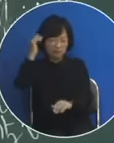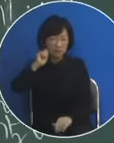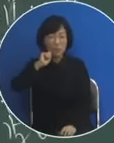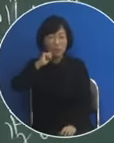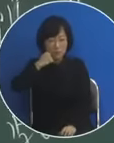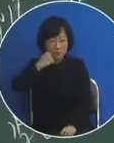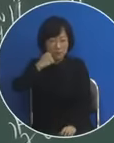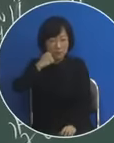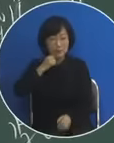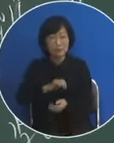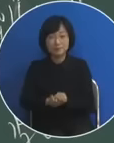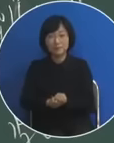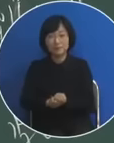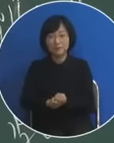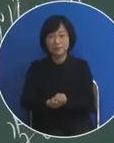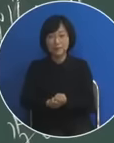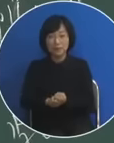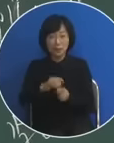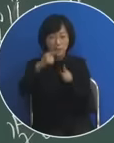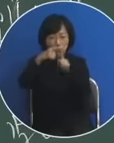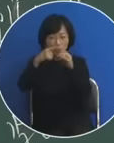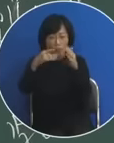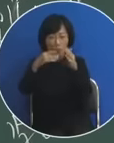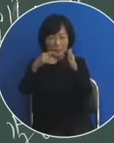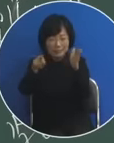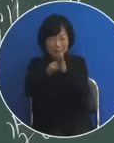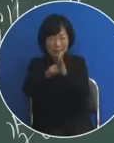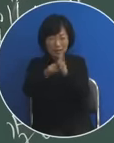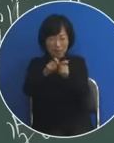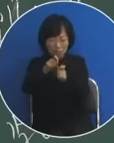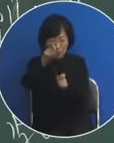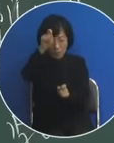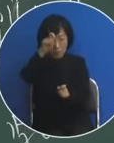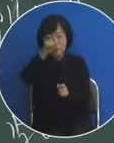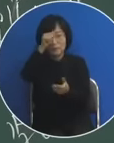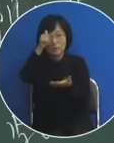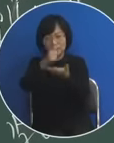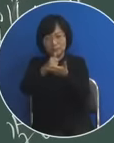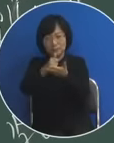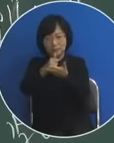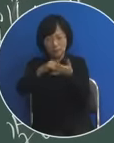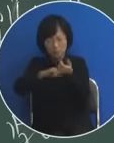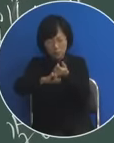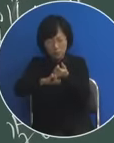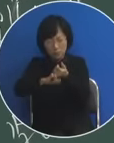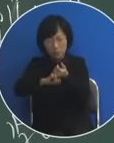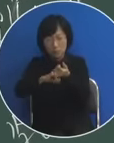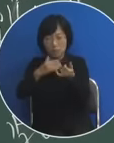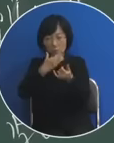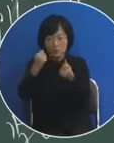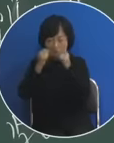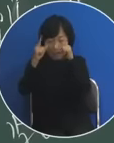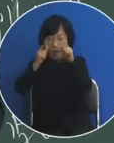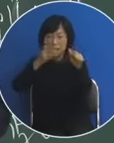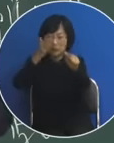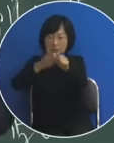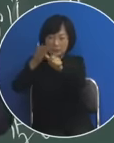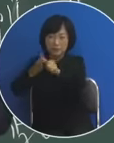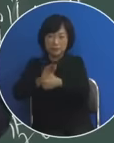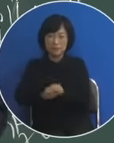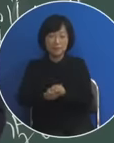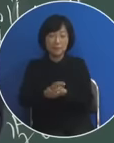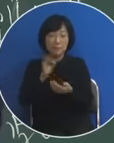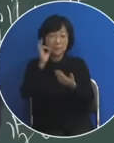오래 믿은 장로님들 알아듣게 되길 바랍니다. That our elders have believed for a very long time, please understand. 지식인에게 복음 제대로 들어갔다. 바울처럼